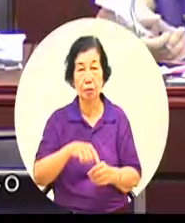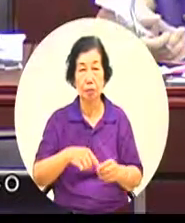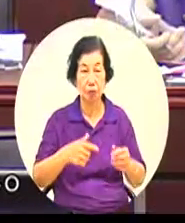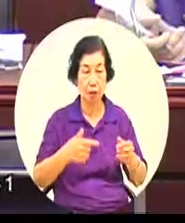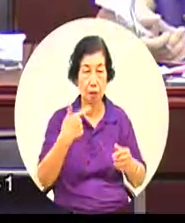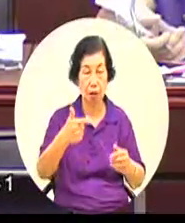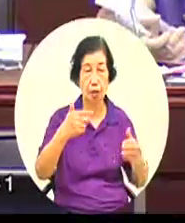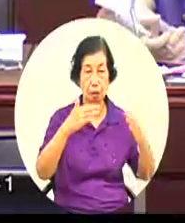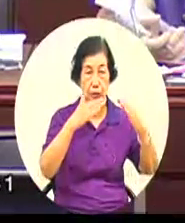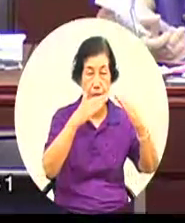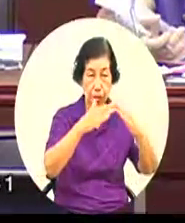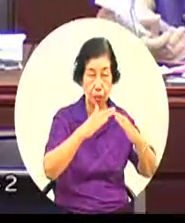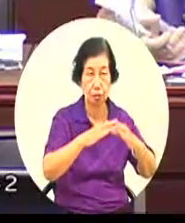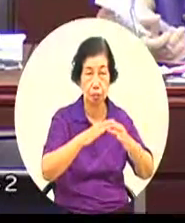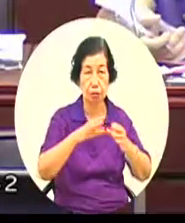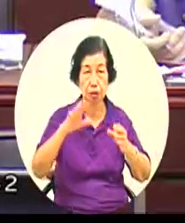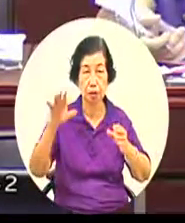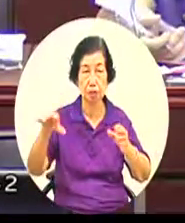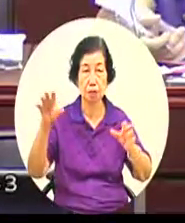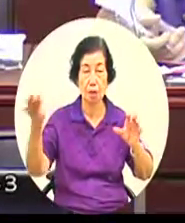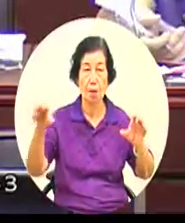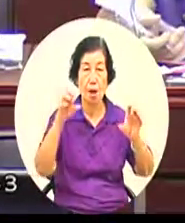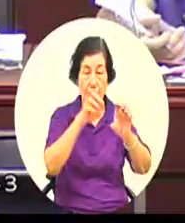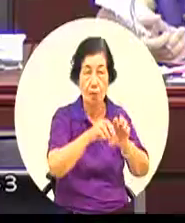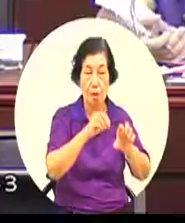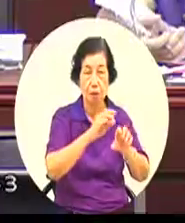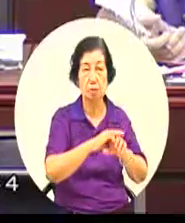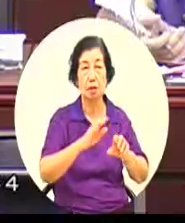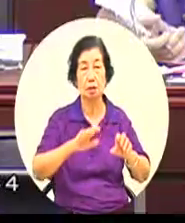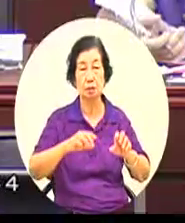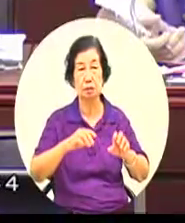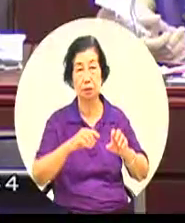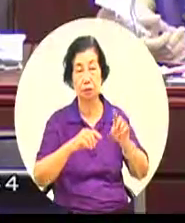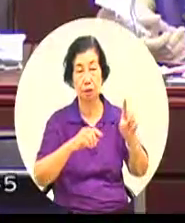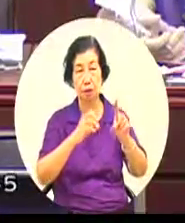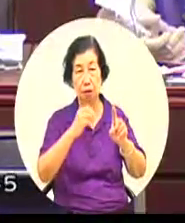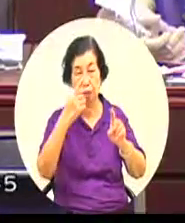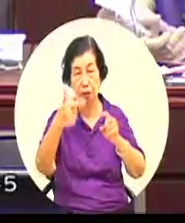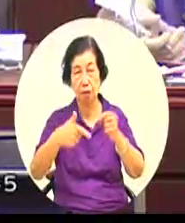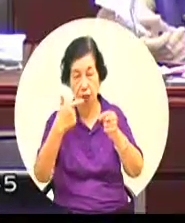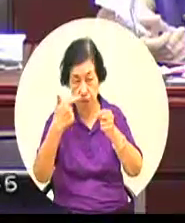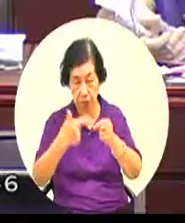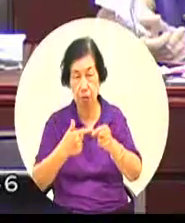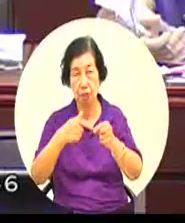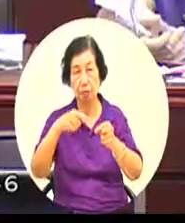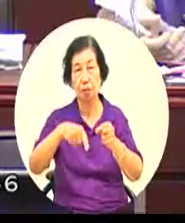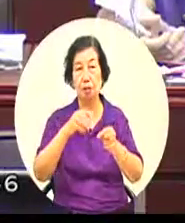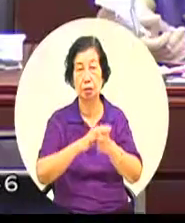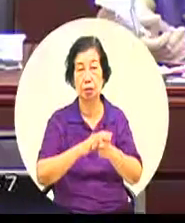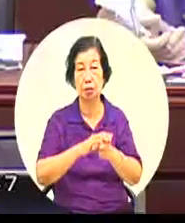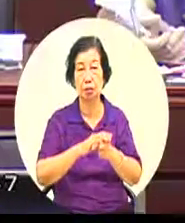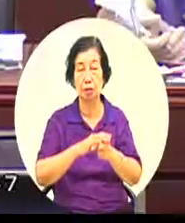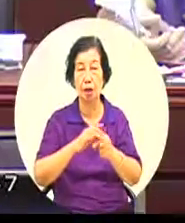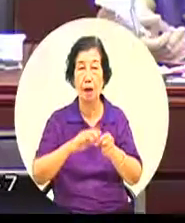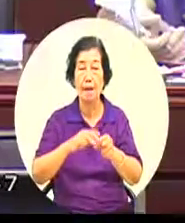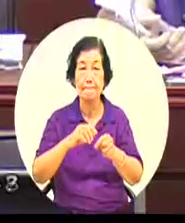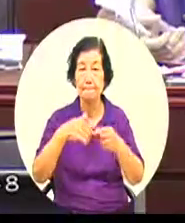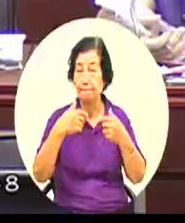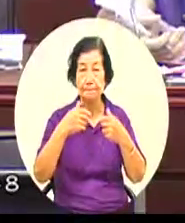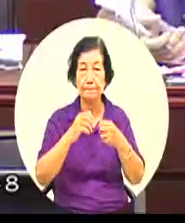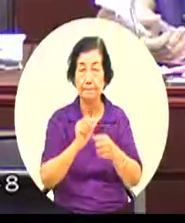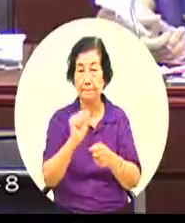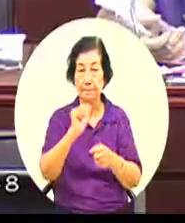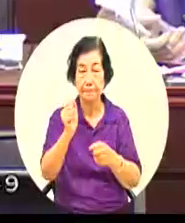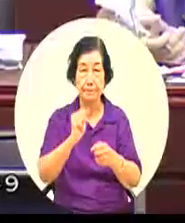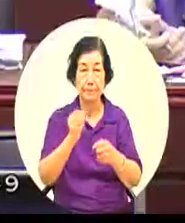年度哦，就是106学年度，就改变做法，这家长只能够择一个园登记了。不要重复登记，他现在登记